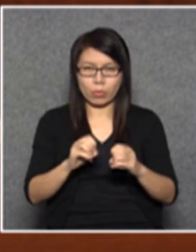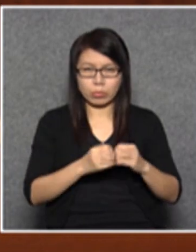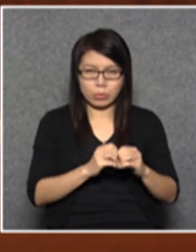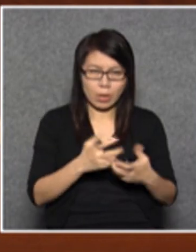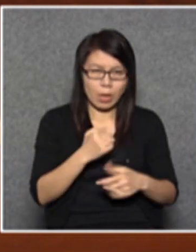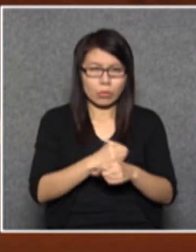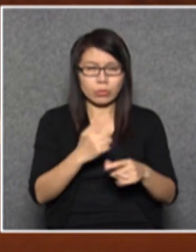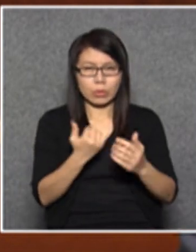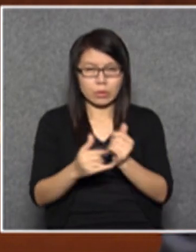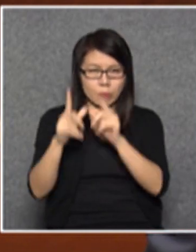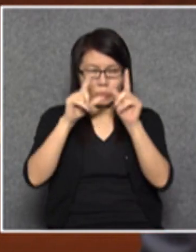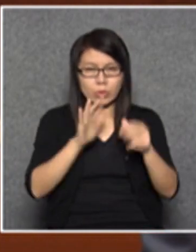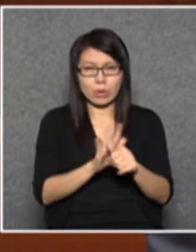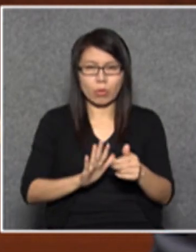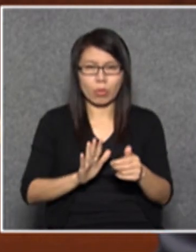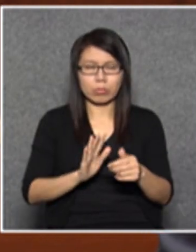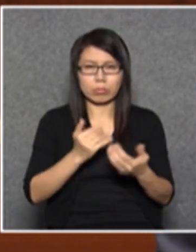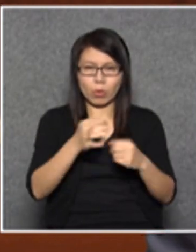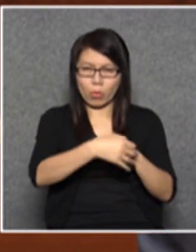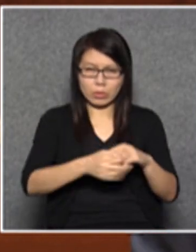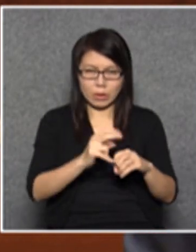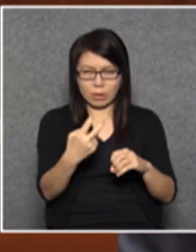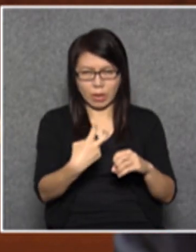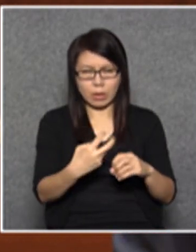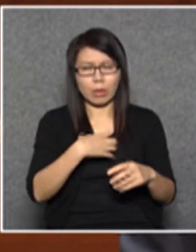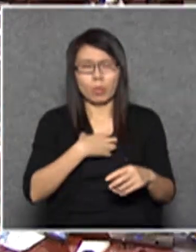活，對香港國際形象咧係有一定嘅影響。